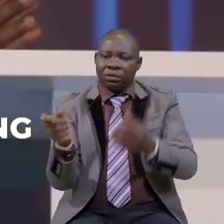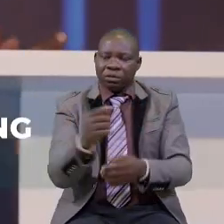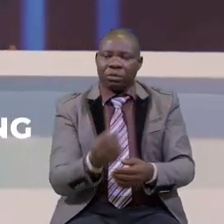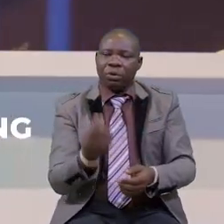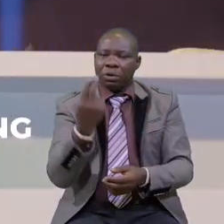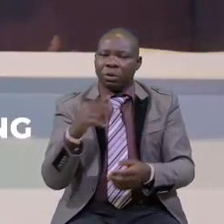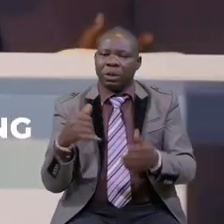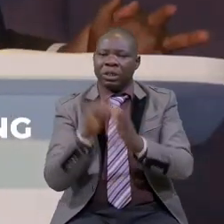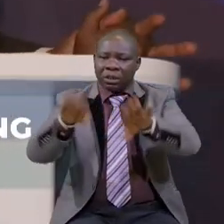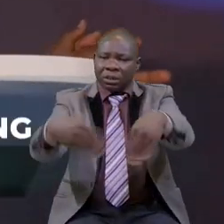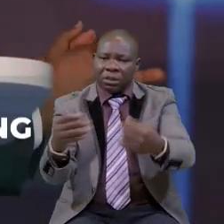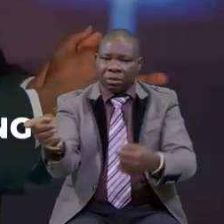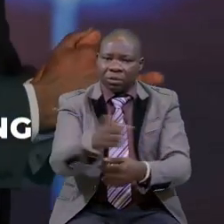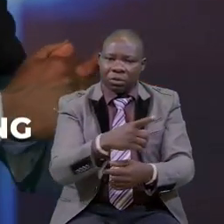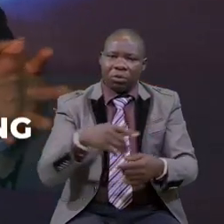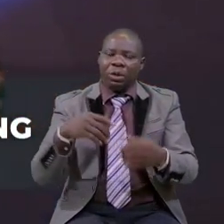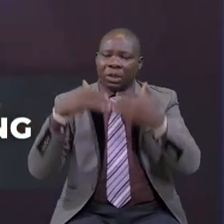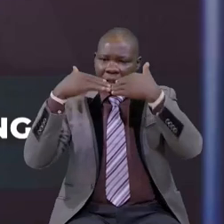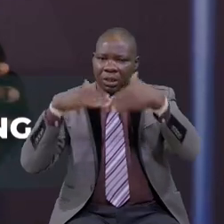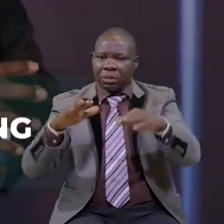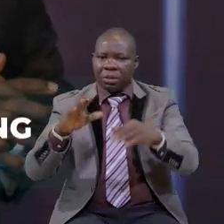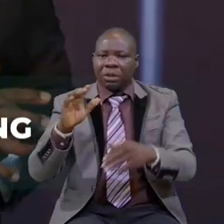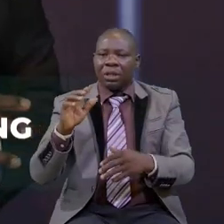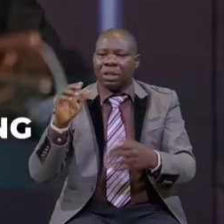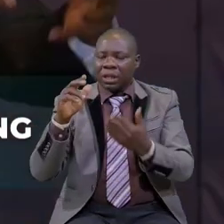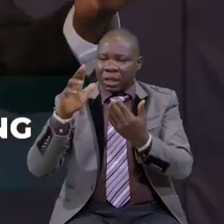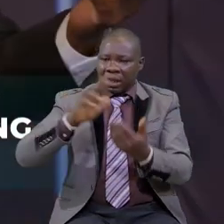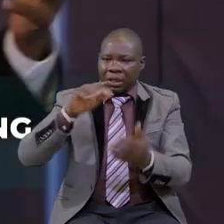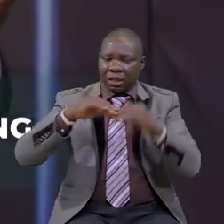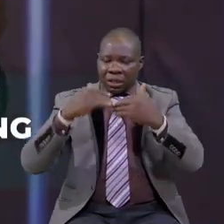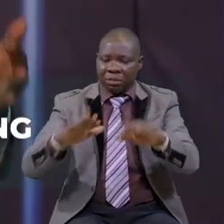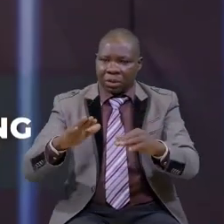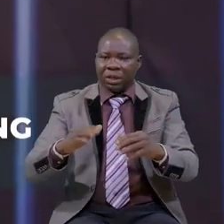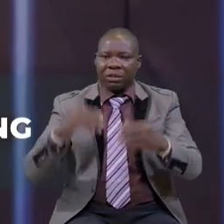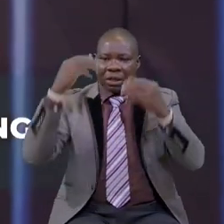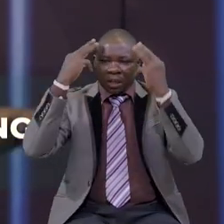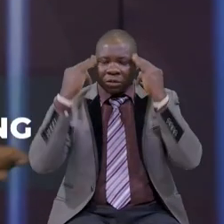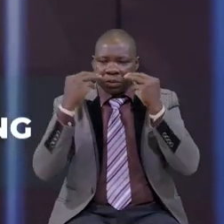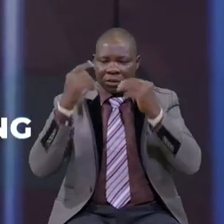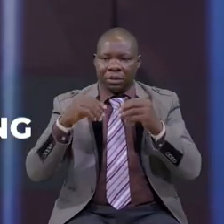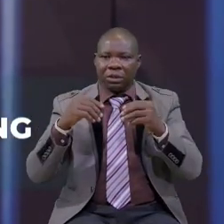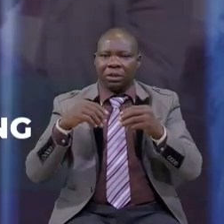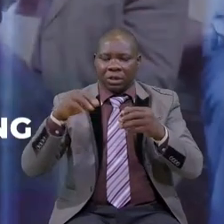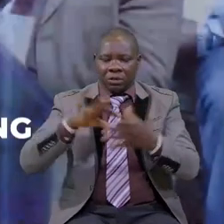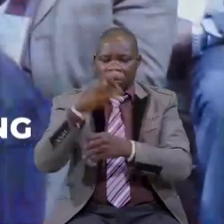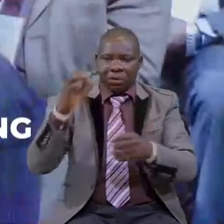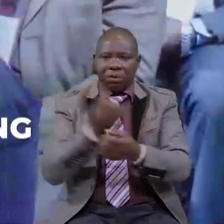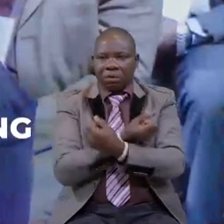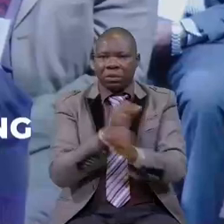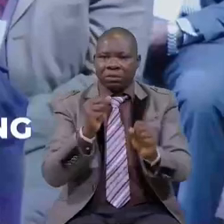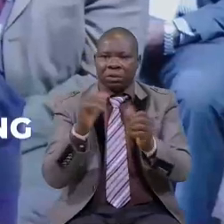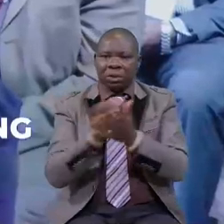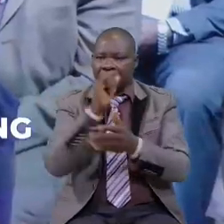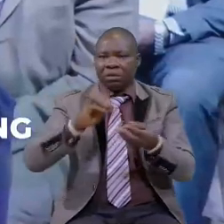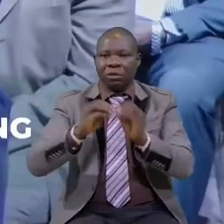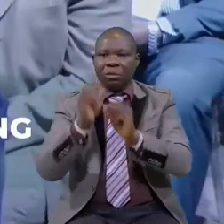élève, ça vous bâtit, ça vous accorde des expériences illimitées. L'imiter du salut, expérience du salut, c'est la première